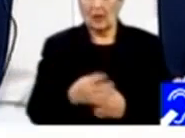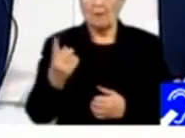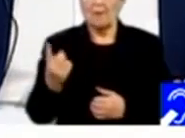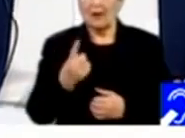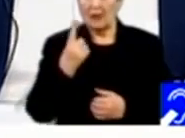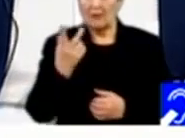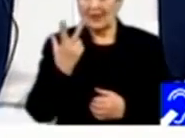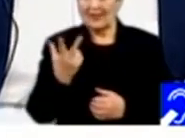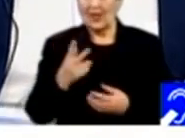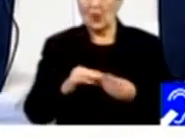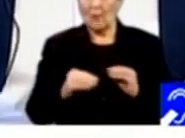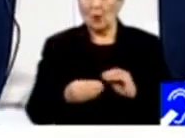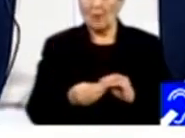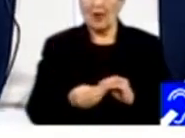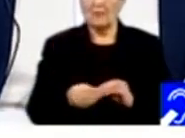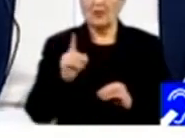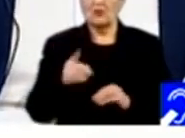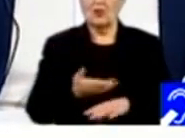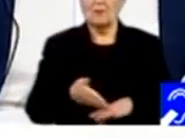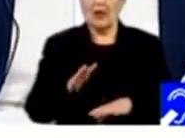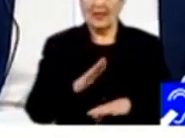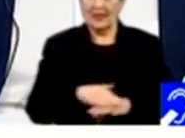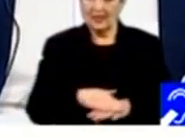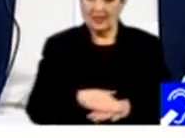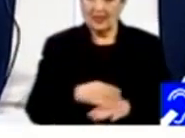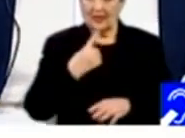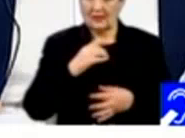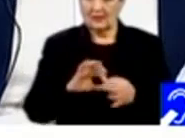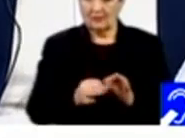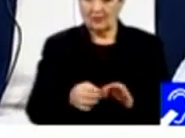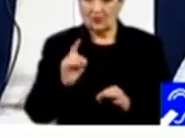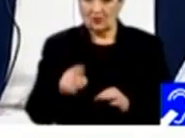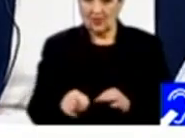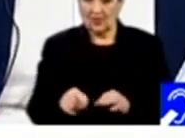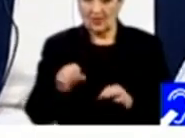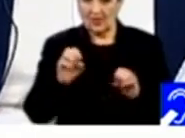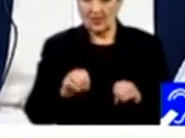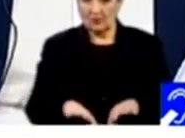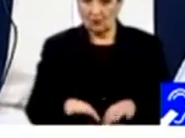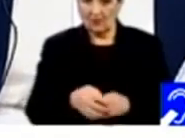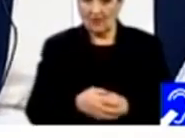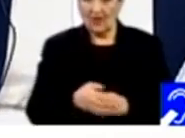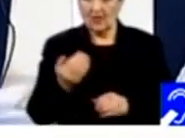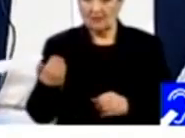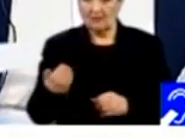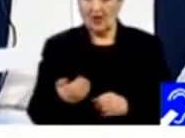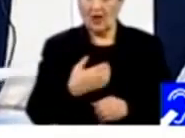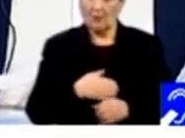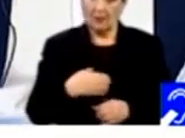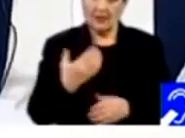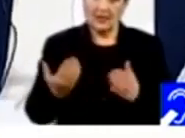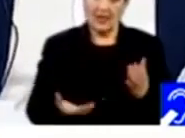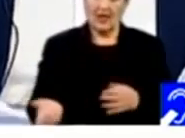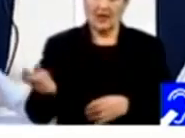primele 3 probleme cele mai stringente pe care intenționați să le rezolvați imediat ce veniți la primărie,